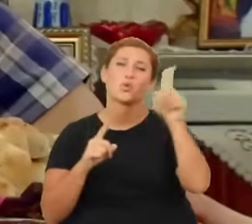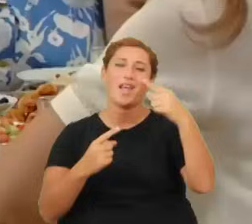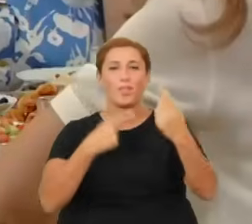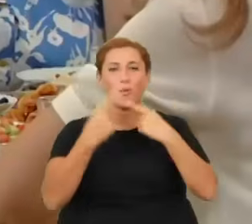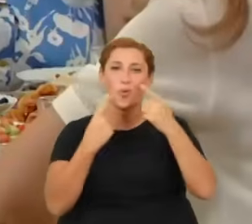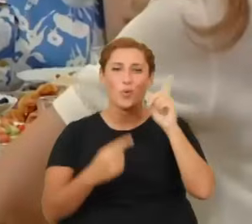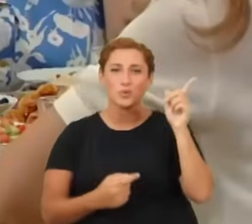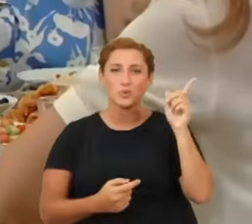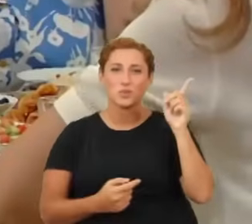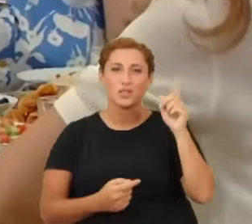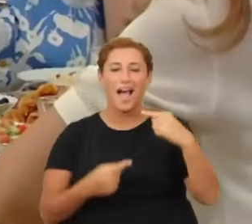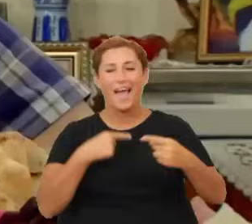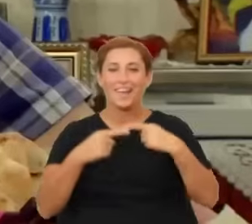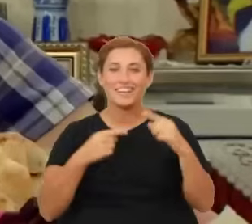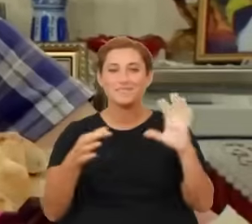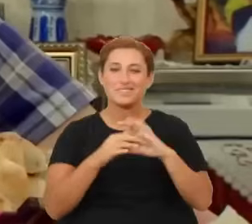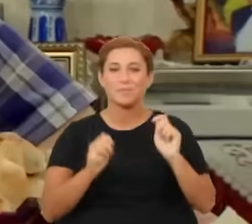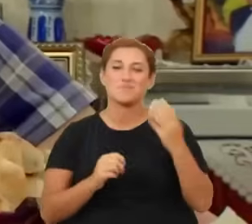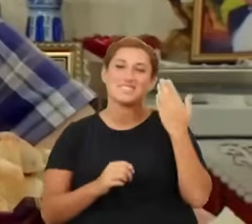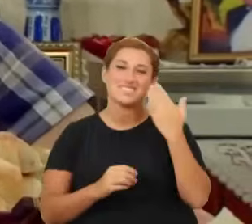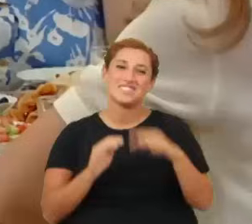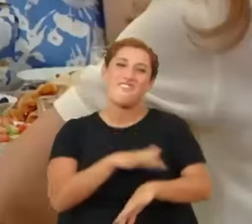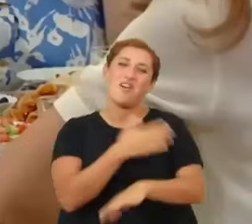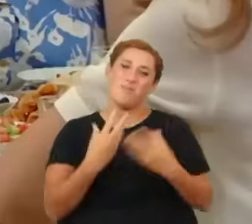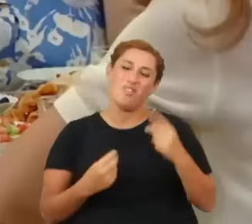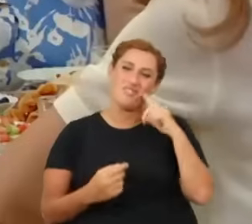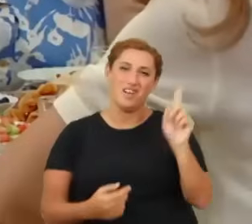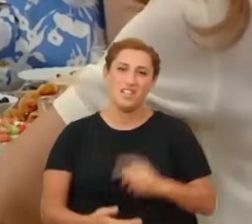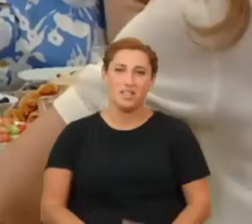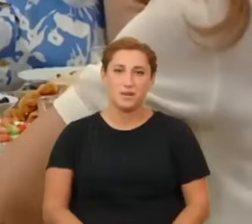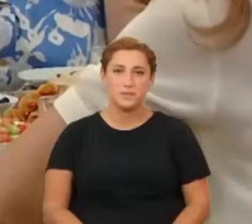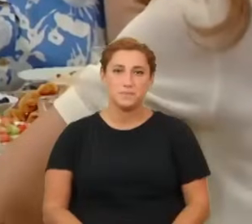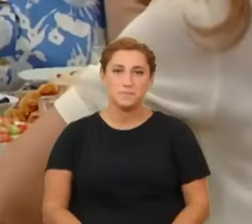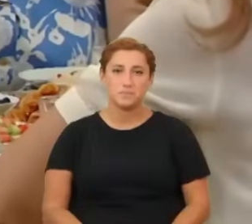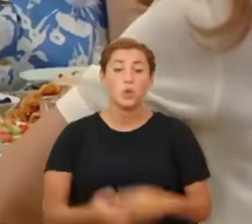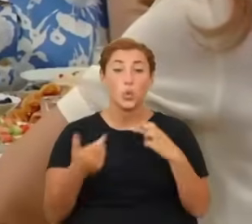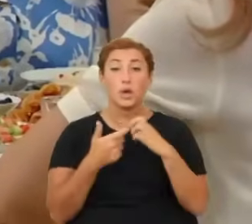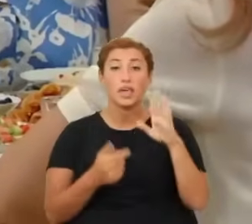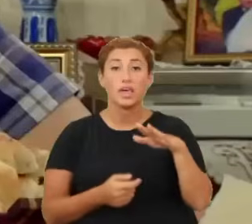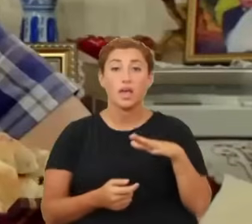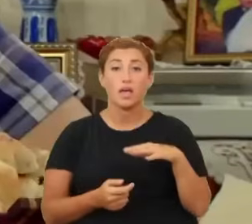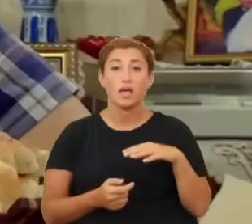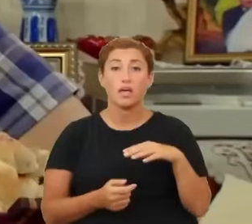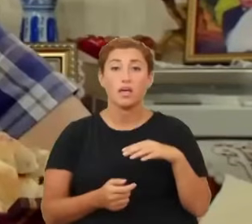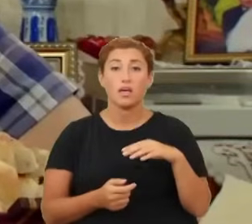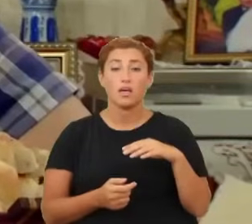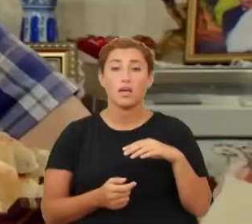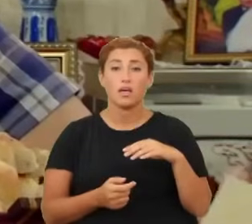bir konuş da aralarını yapalım ya. Sevaptır ya. Çok sevaptır vallahi. Rukiye.